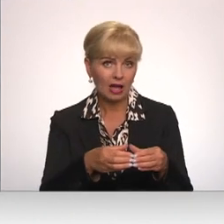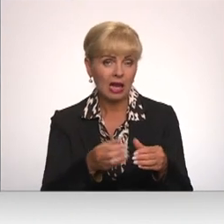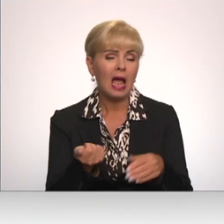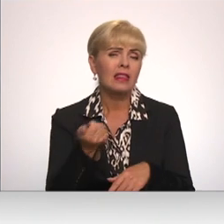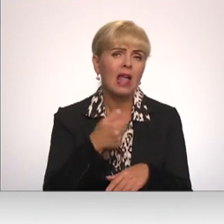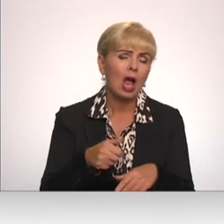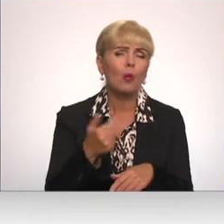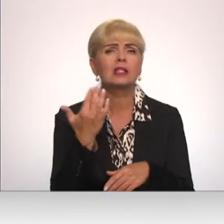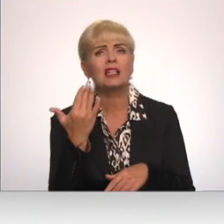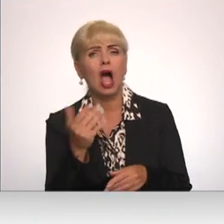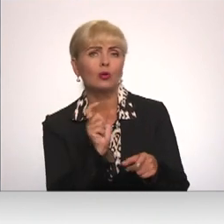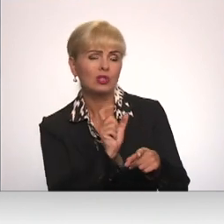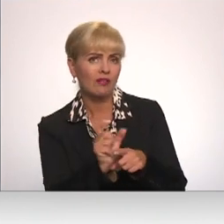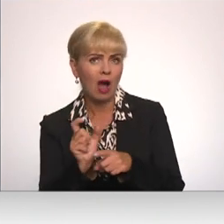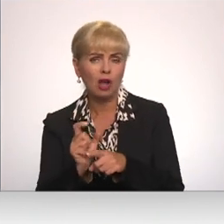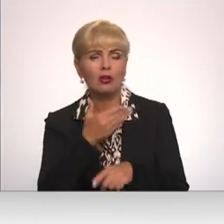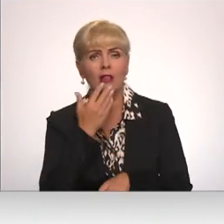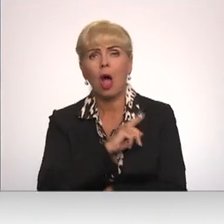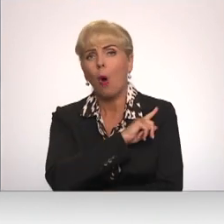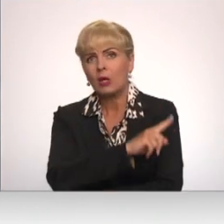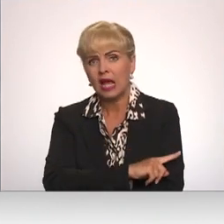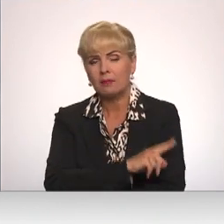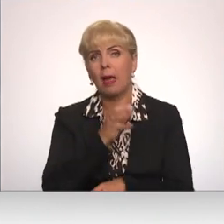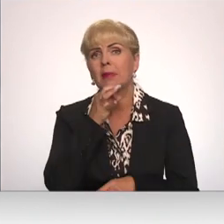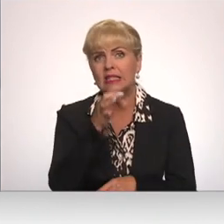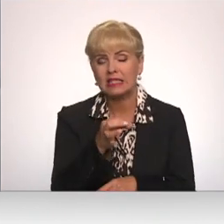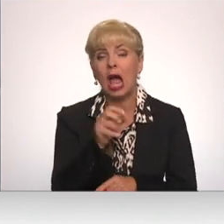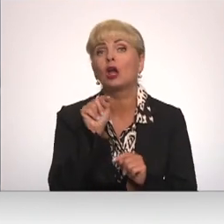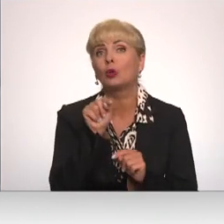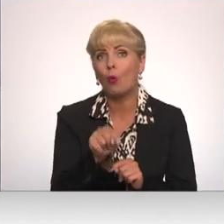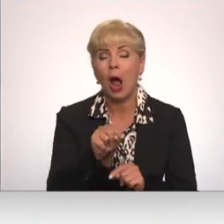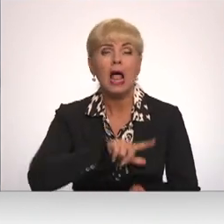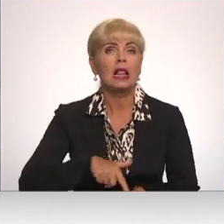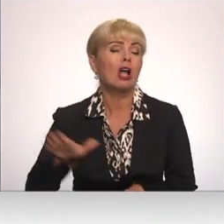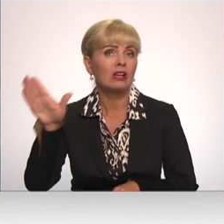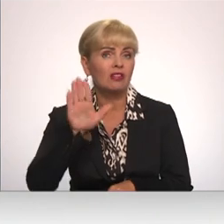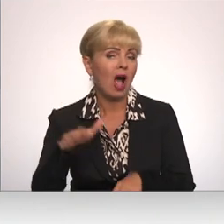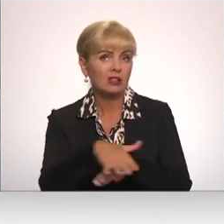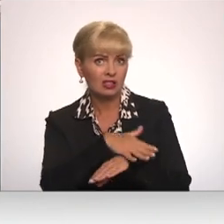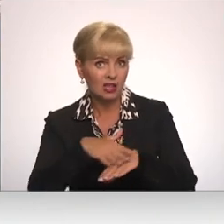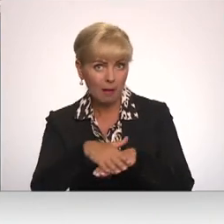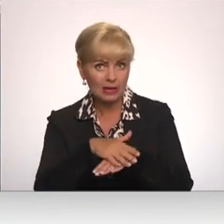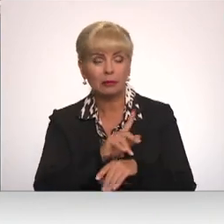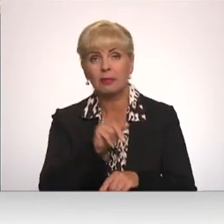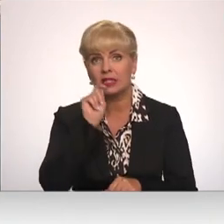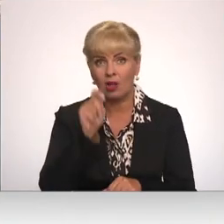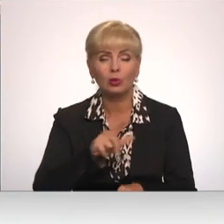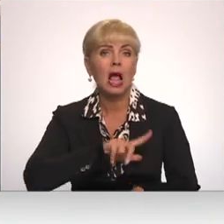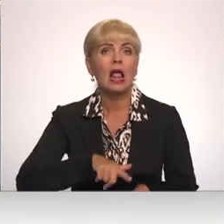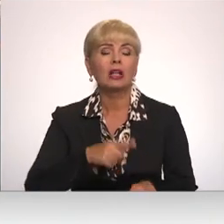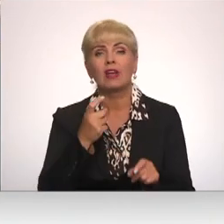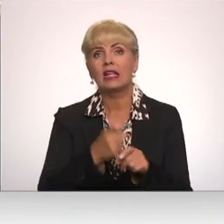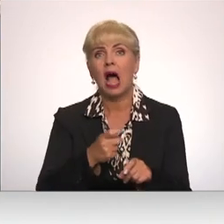Nekādos skaidļos vai vārdos nav iespējams izteikt to, ko Latvijas valsts un sabiedrība zaudējusi. Latvijā